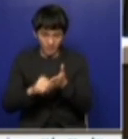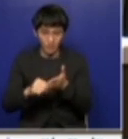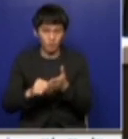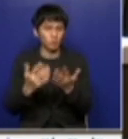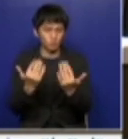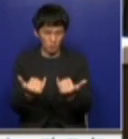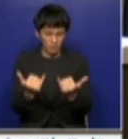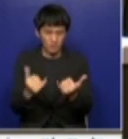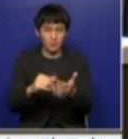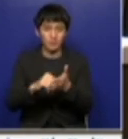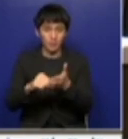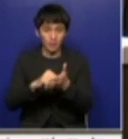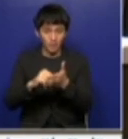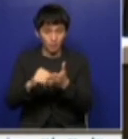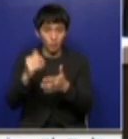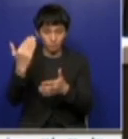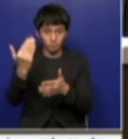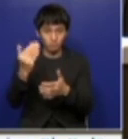ครับ